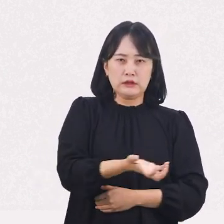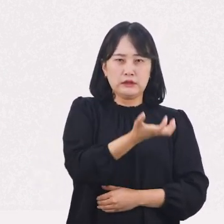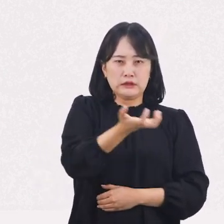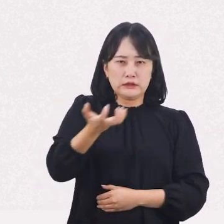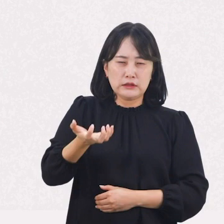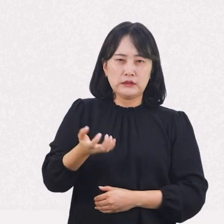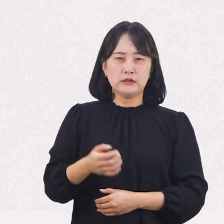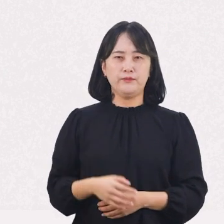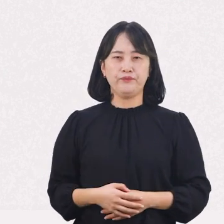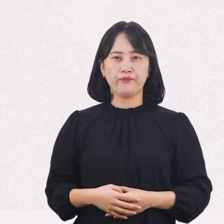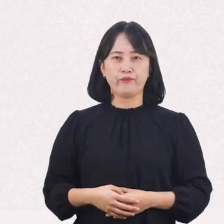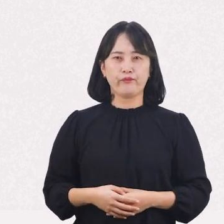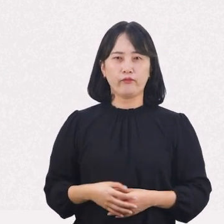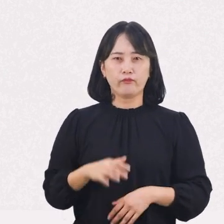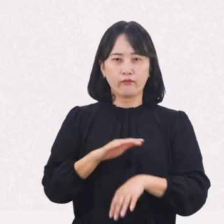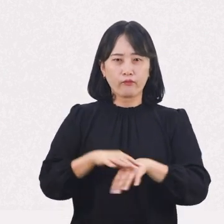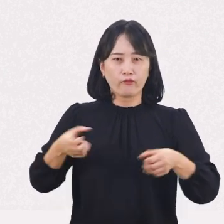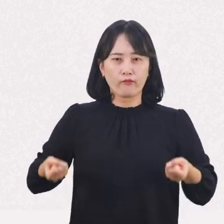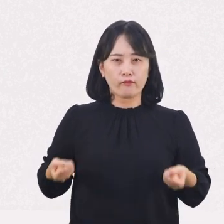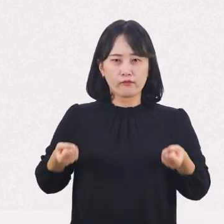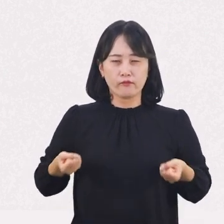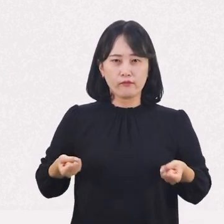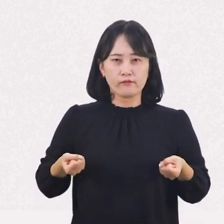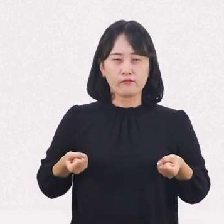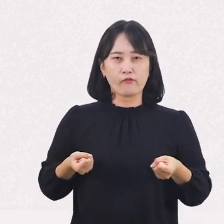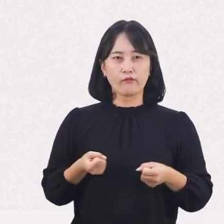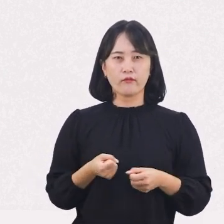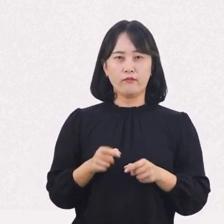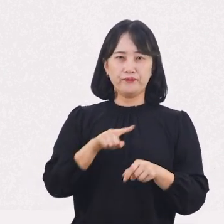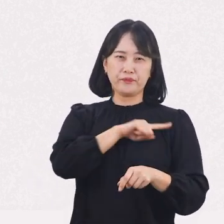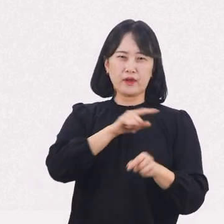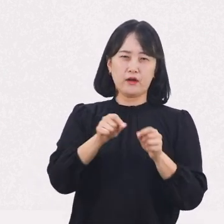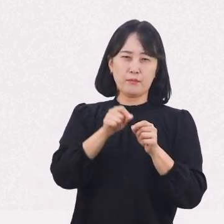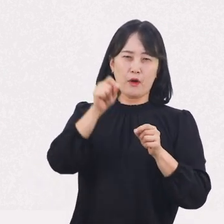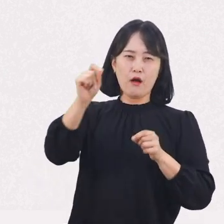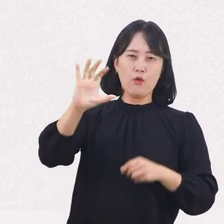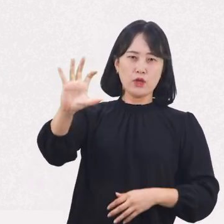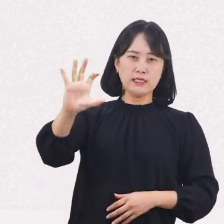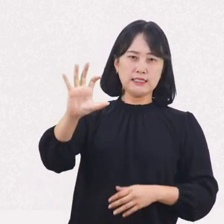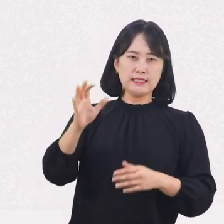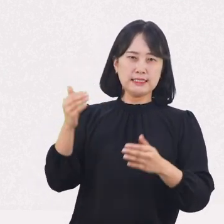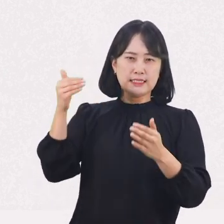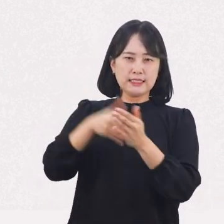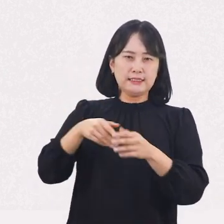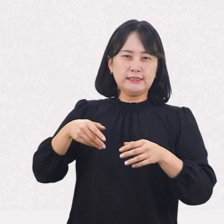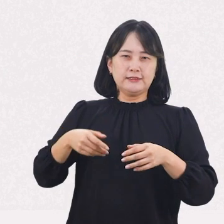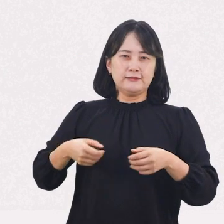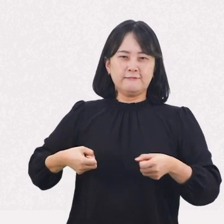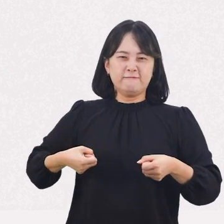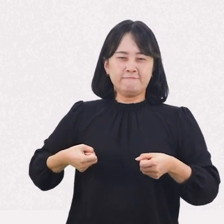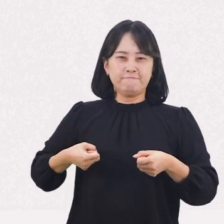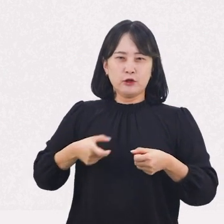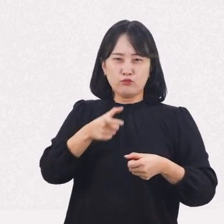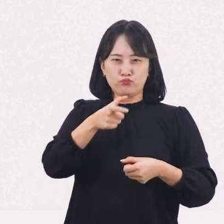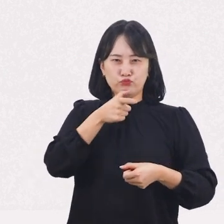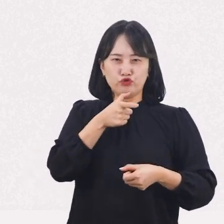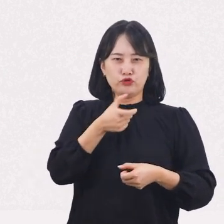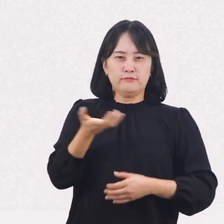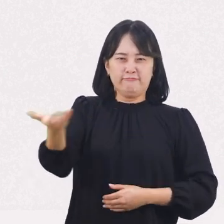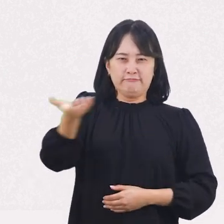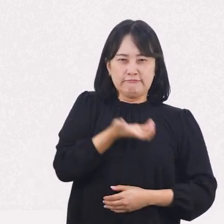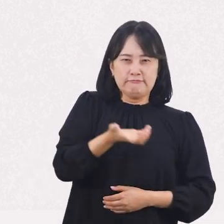큰 빗물통을 양손에 들고 교실에서 제일 멀리 떨어진 화장실로 가서 물을 여러 번 떠오게